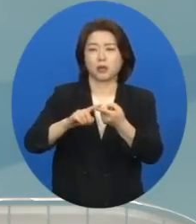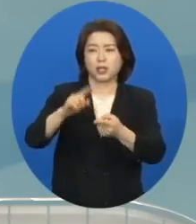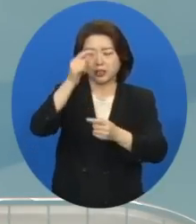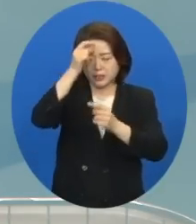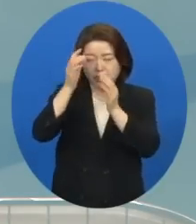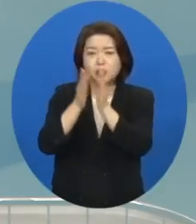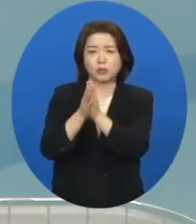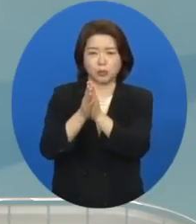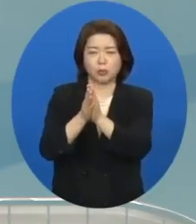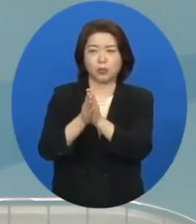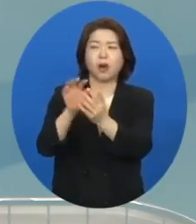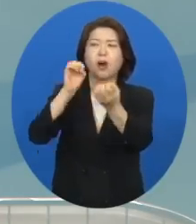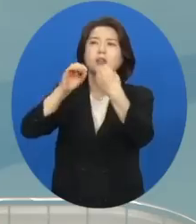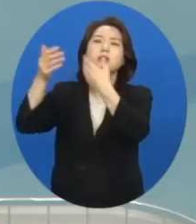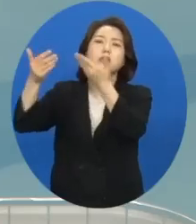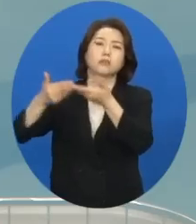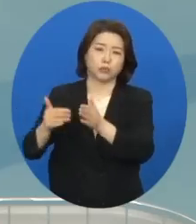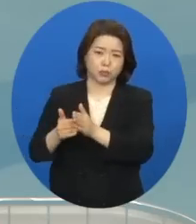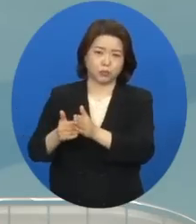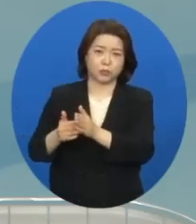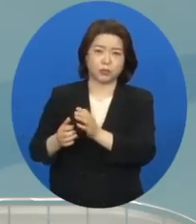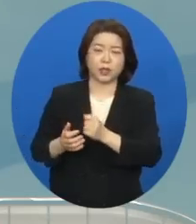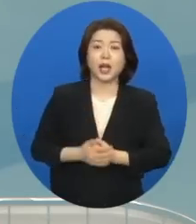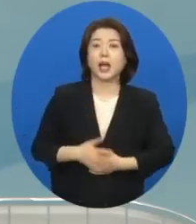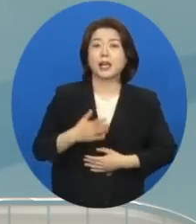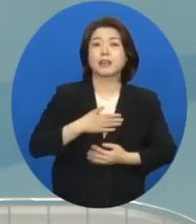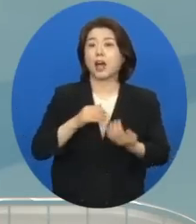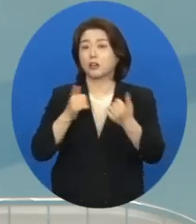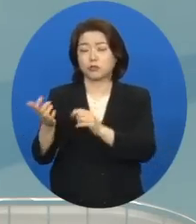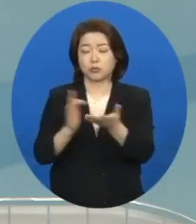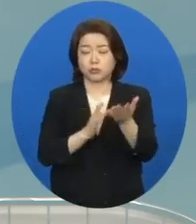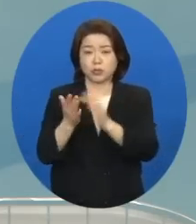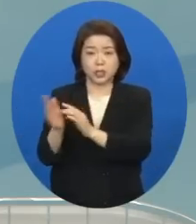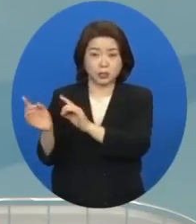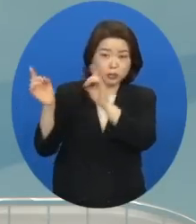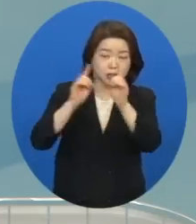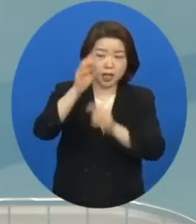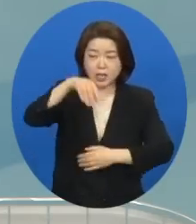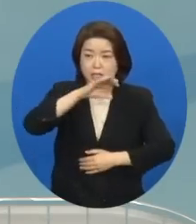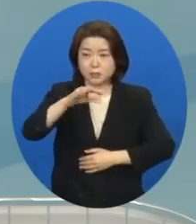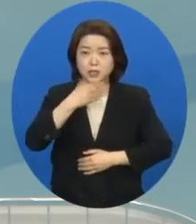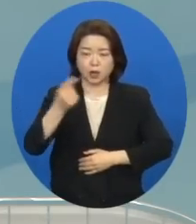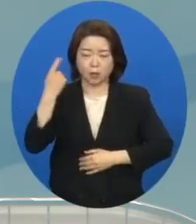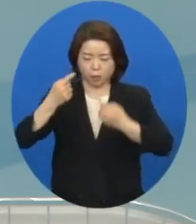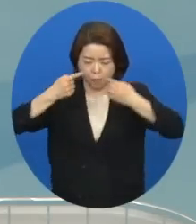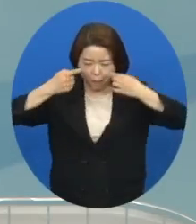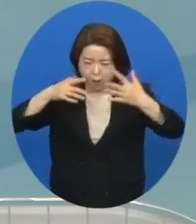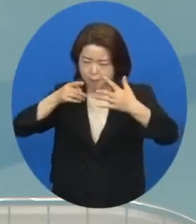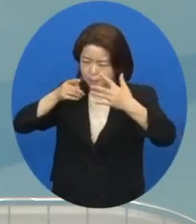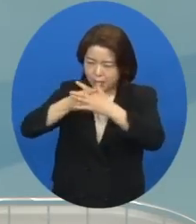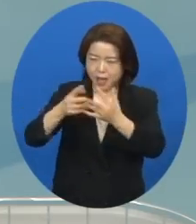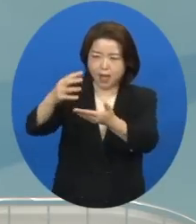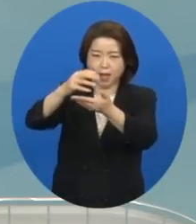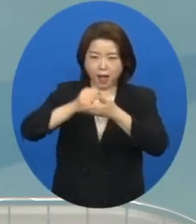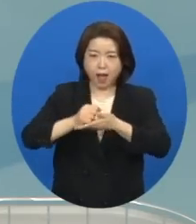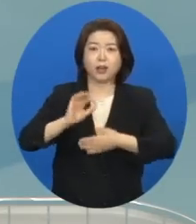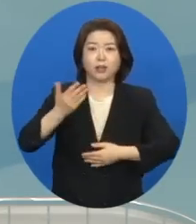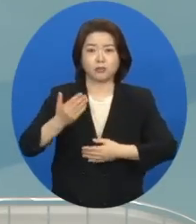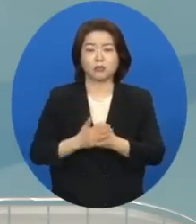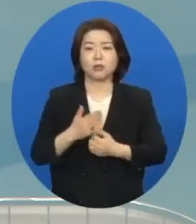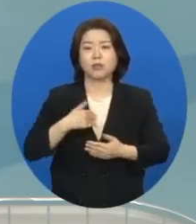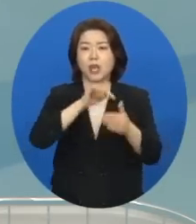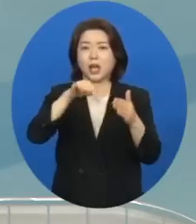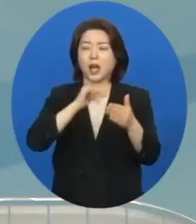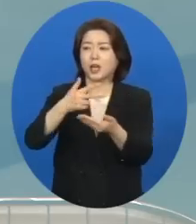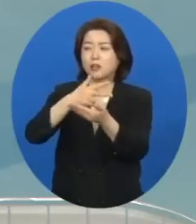기도를 들어주셨어요. 나는 죽고 예수로 사는 십자가 복음을 명확하게 알게 하시고 제 안에